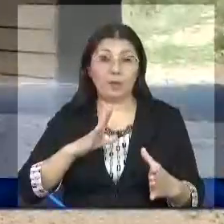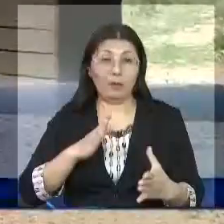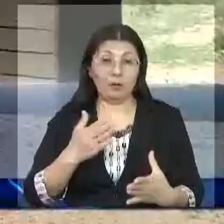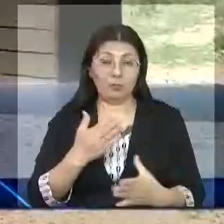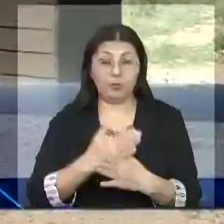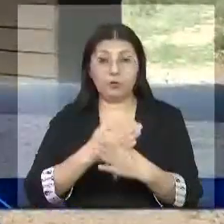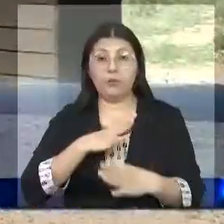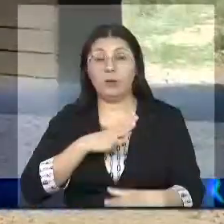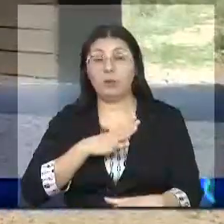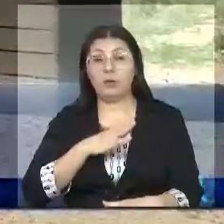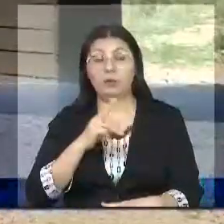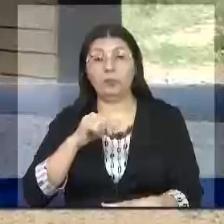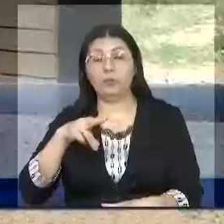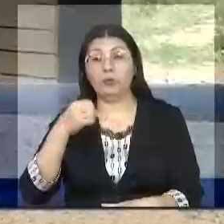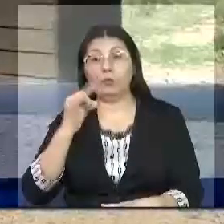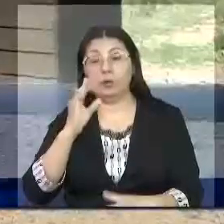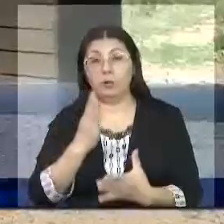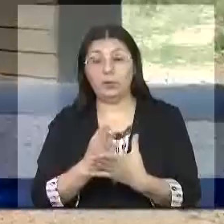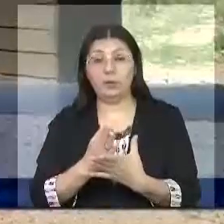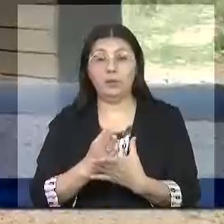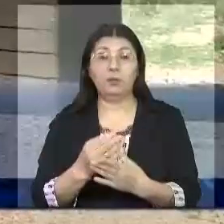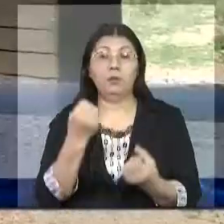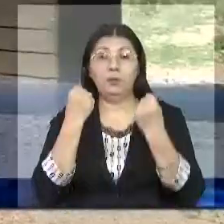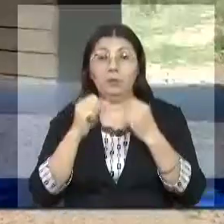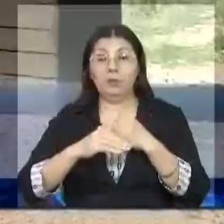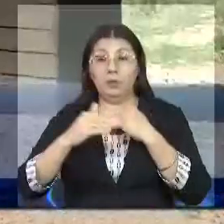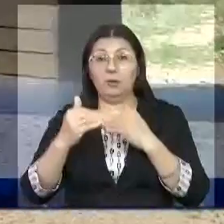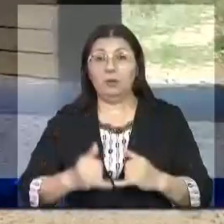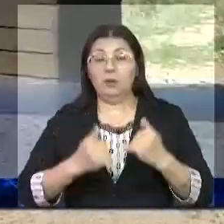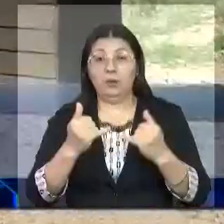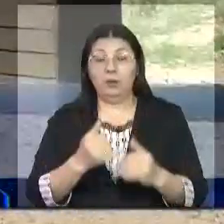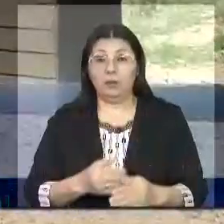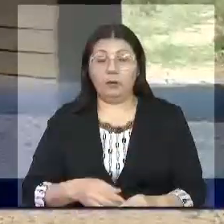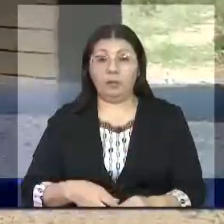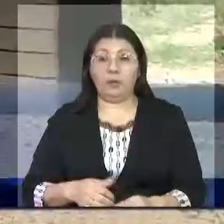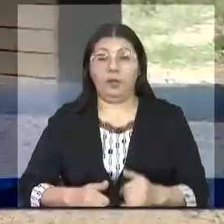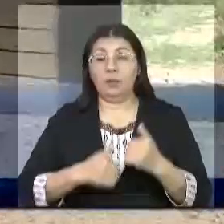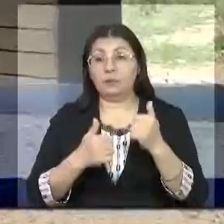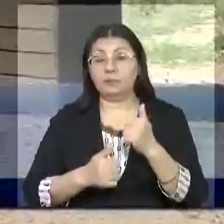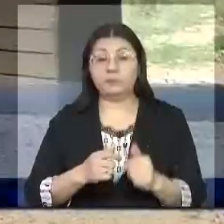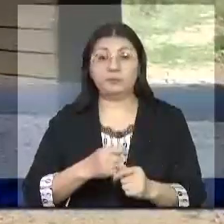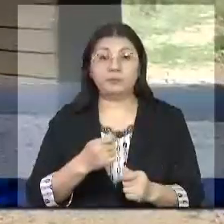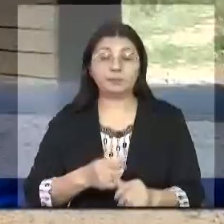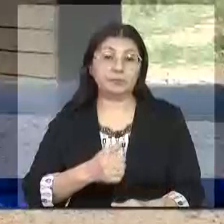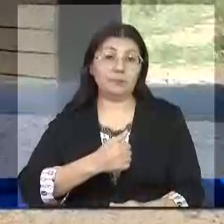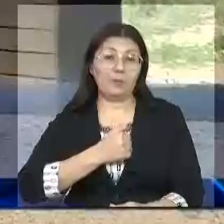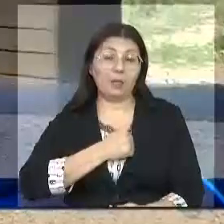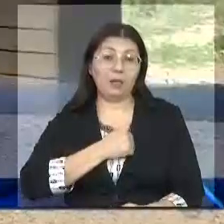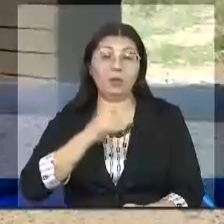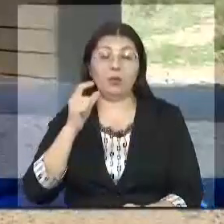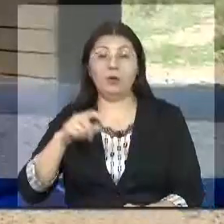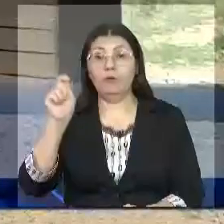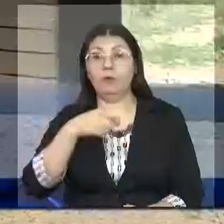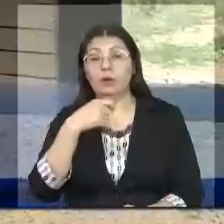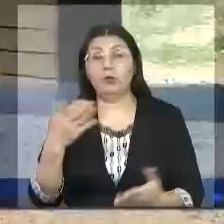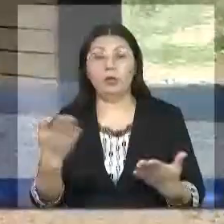В Кумтогайском сельском округе тоже есть стадион и памятник, установленный в честь героев войны. Ведь из этого округа вышло очень много героев, которые дали